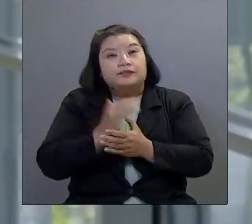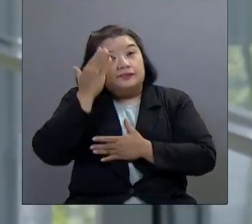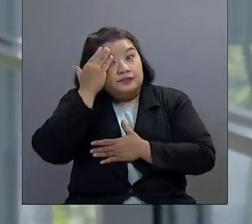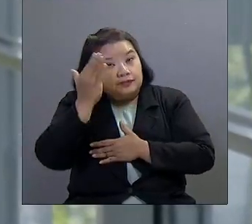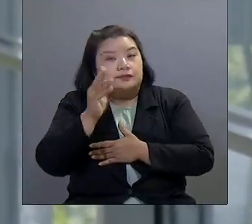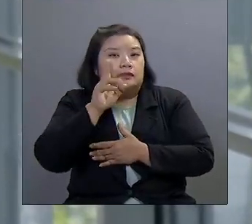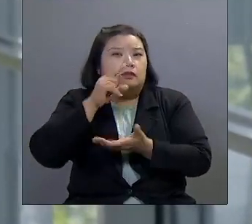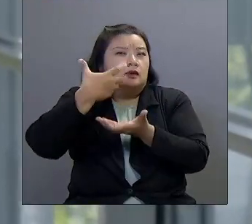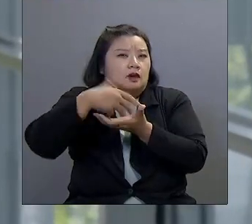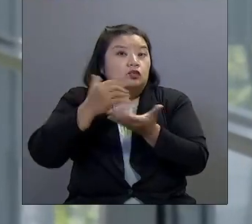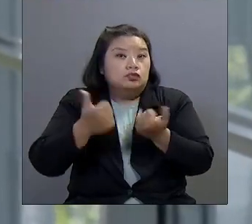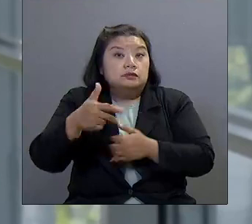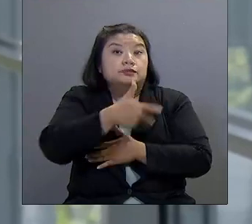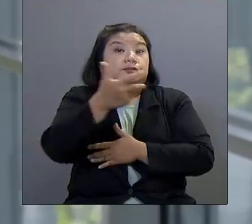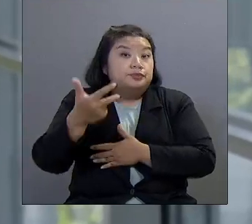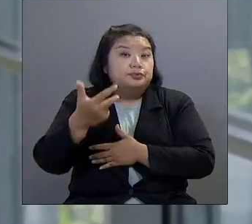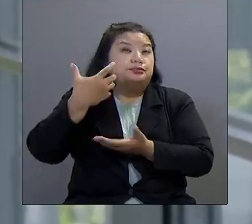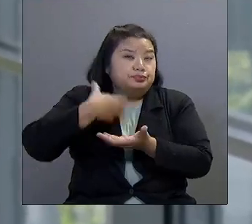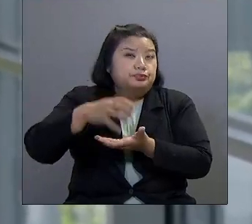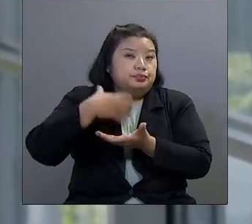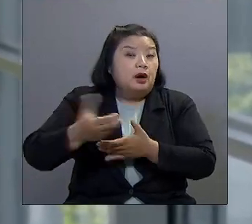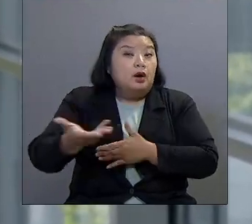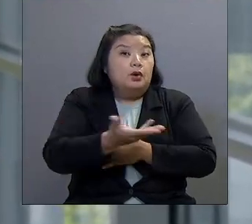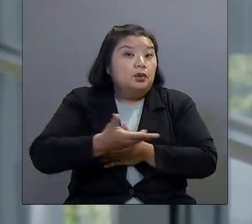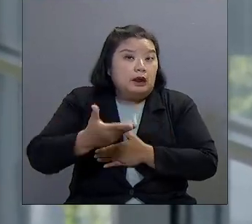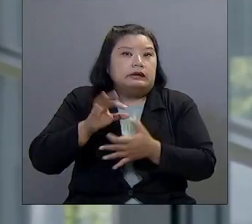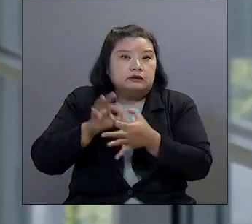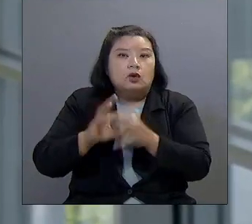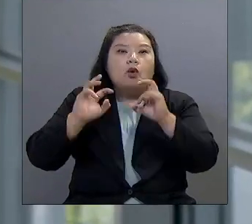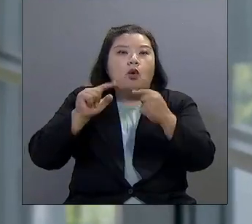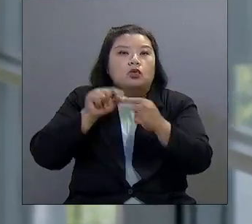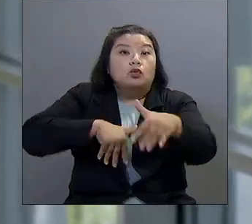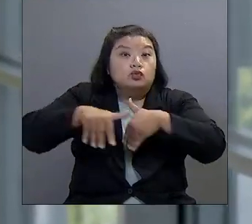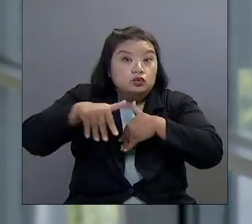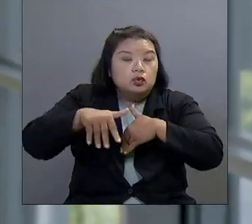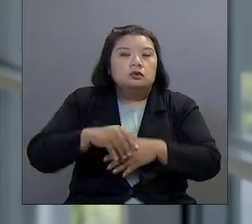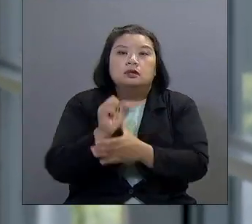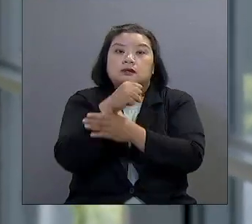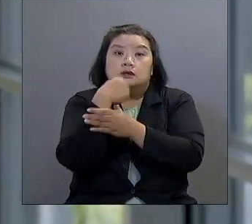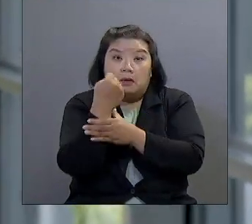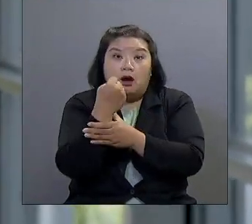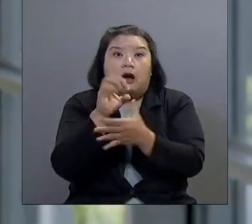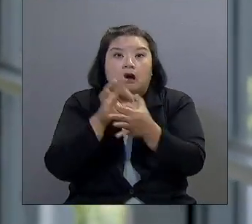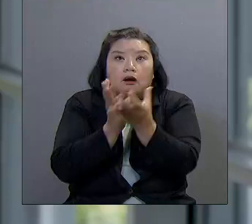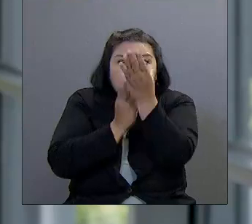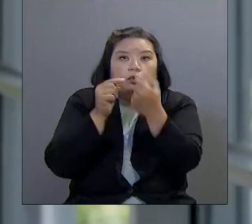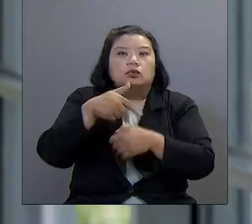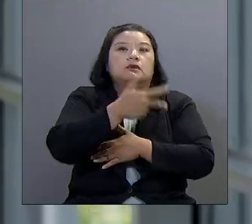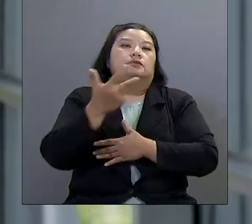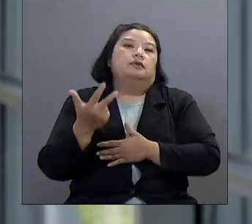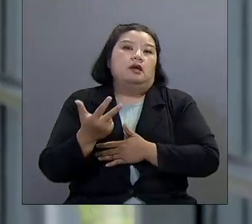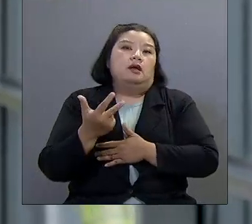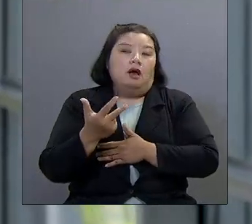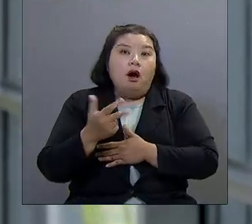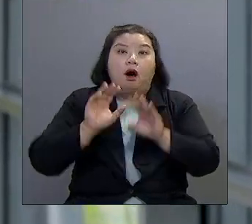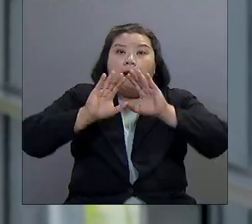าวและรายการที่ไทย PPSนำเสนอส่วนหนมาจากการรับฟังพงพเภนจากสะภาผู้ชมและผู้ฟังรายการซึ่มการเปิดไ้ที